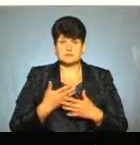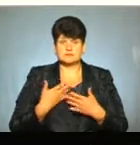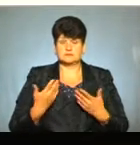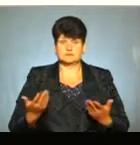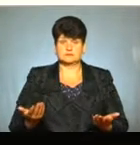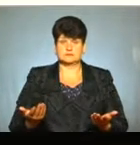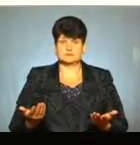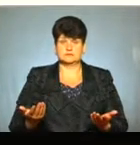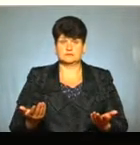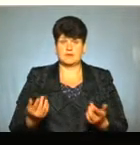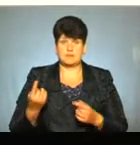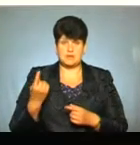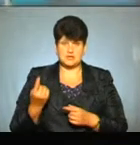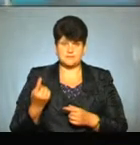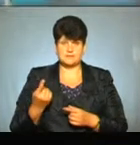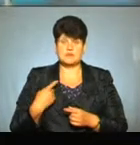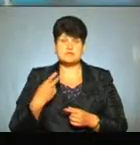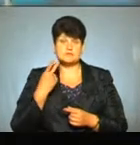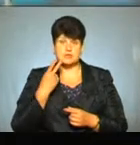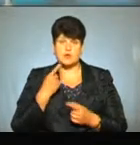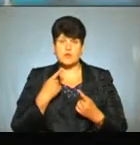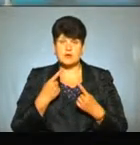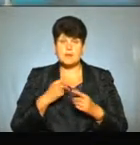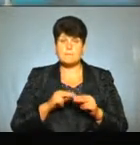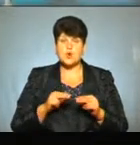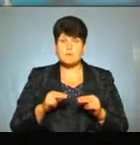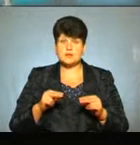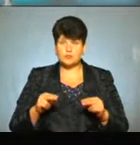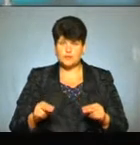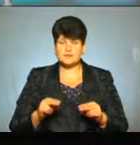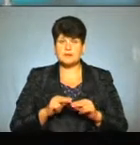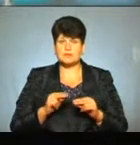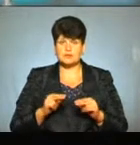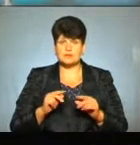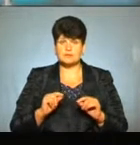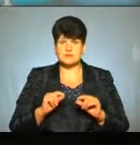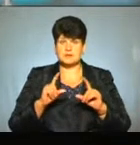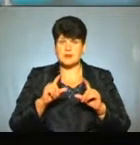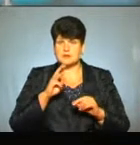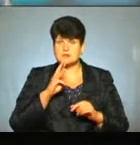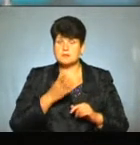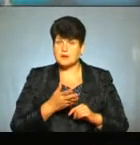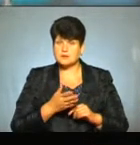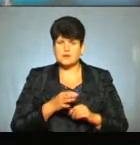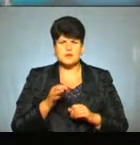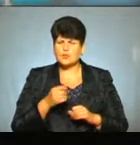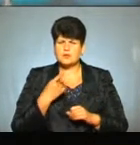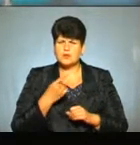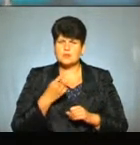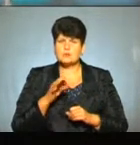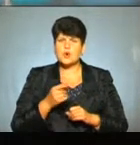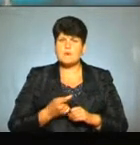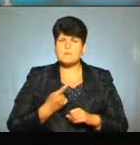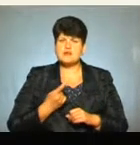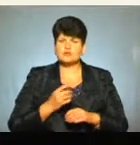виховали. Перше, ми завжди говорили про педагога, і педагогові піднімали заробітну плату. Ніколи не говорилося